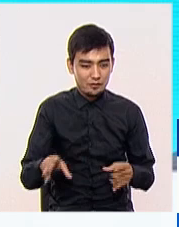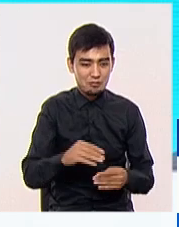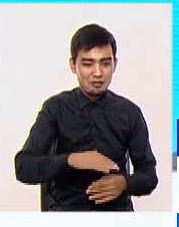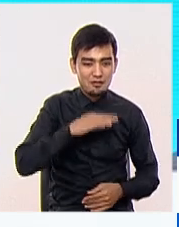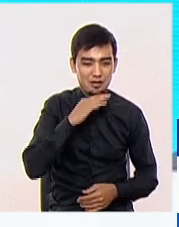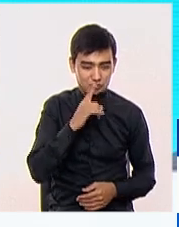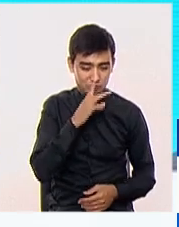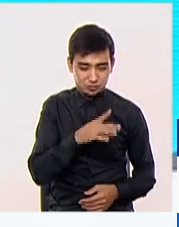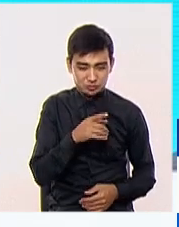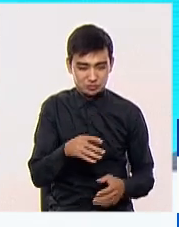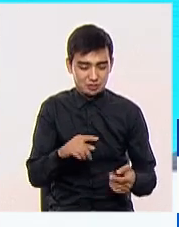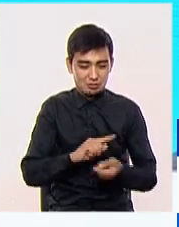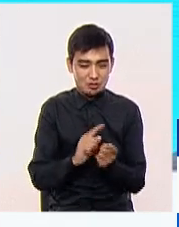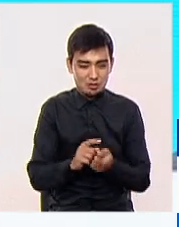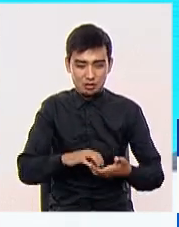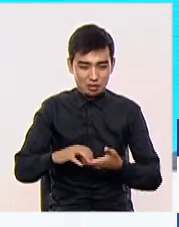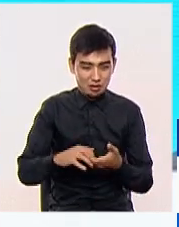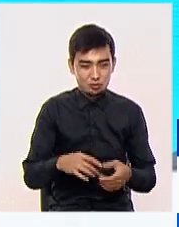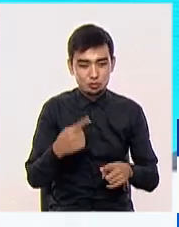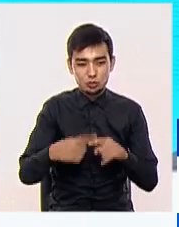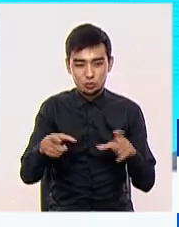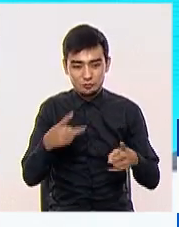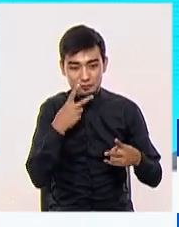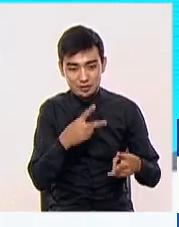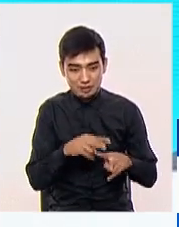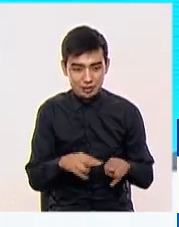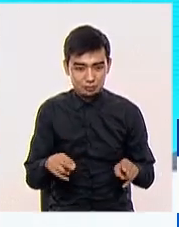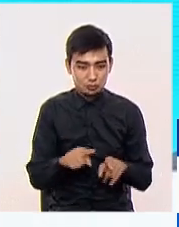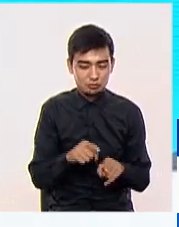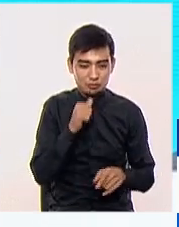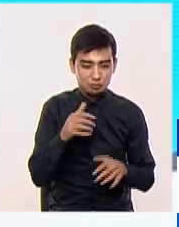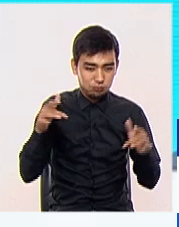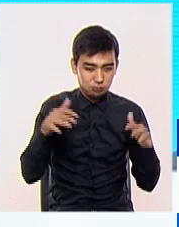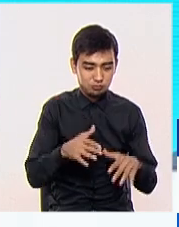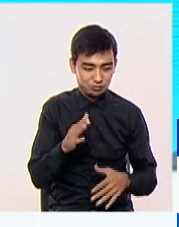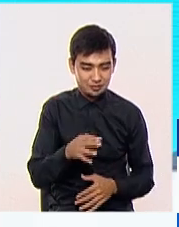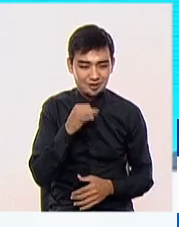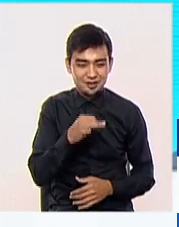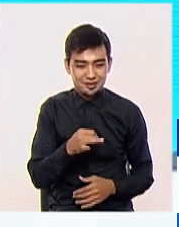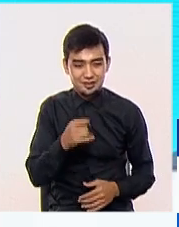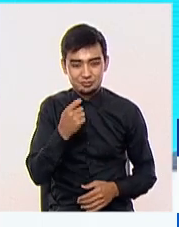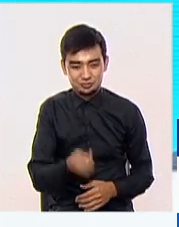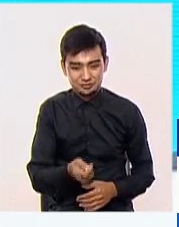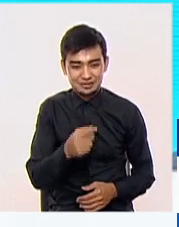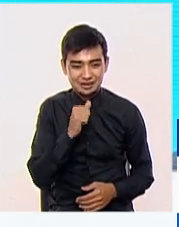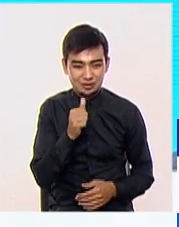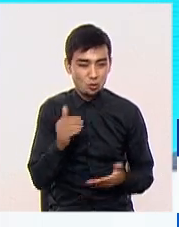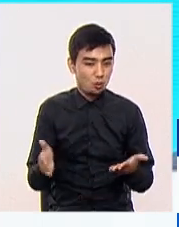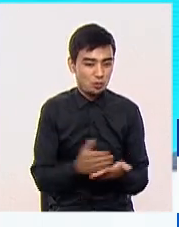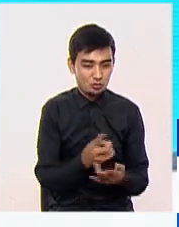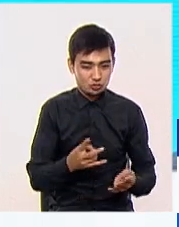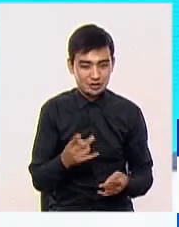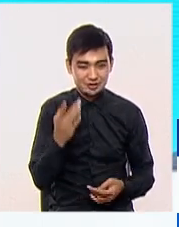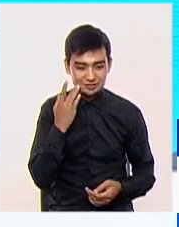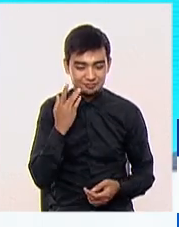создадим ажиотаж. Все другие, видя этот ажиотаж, идут и сметают с полок сахар. В этой связи, наверное, надо дешевый сахар брать сахар в